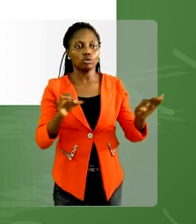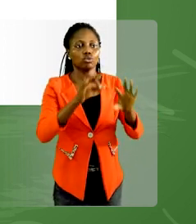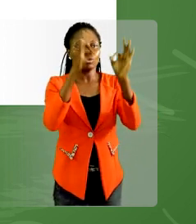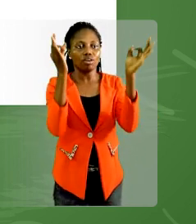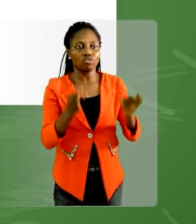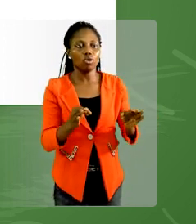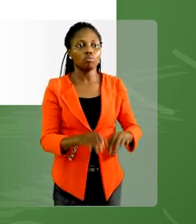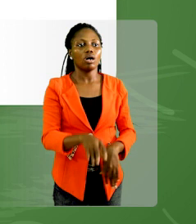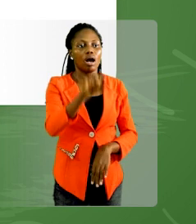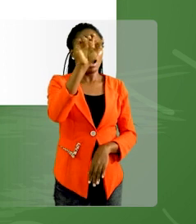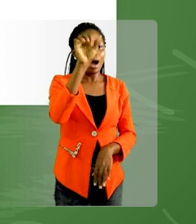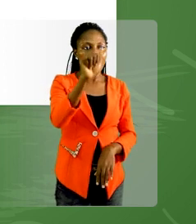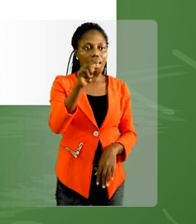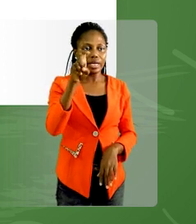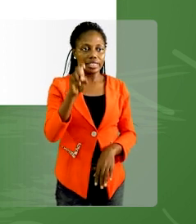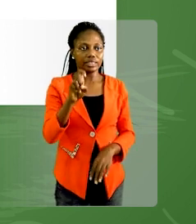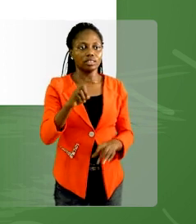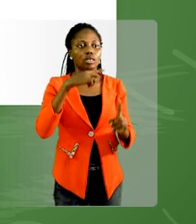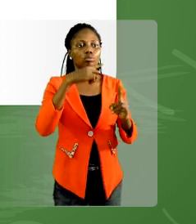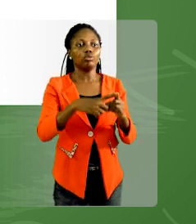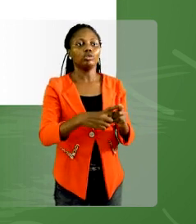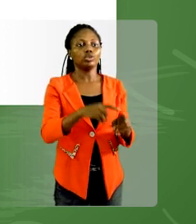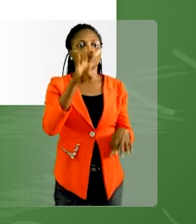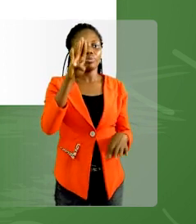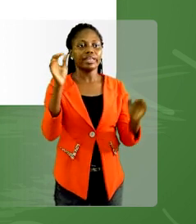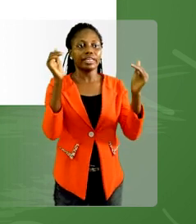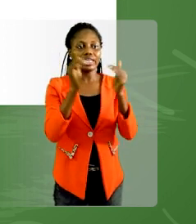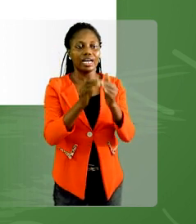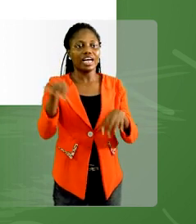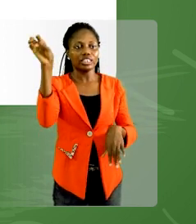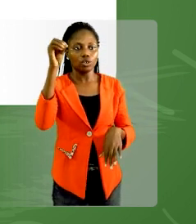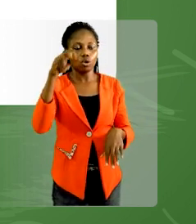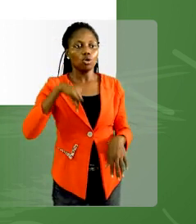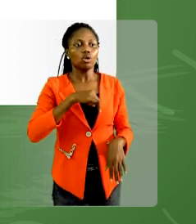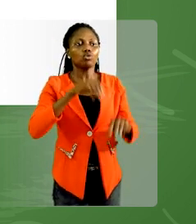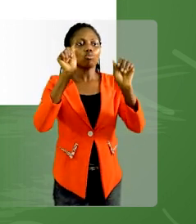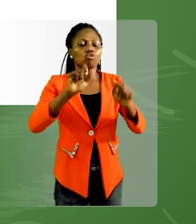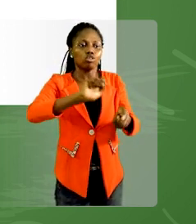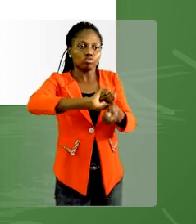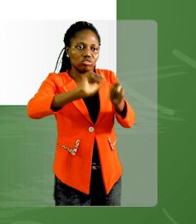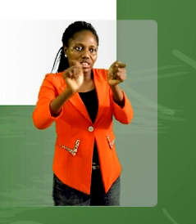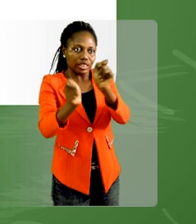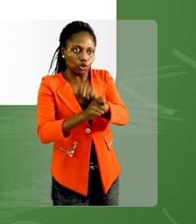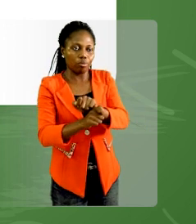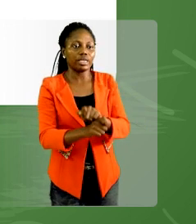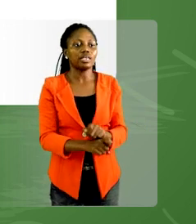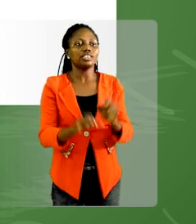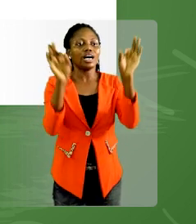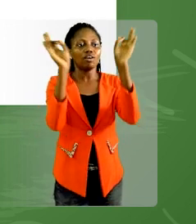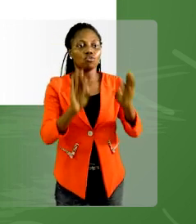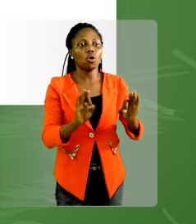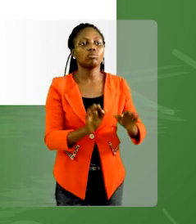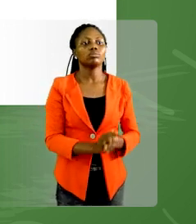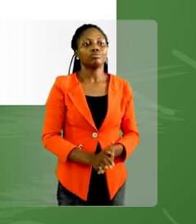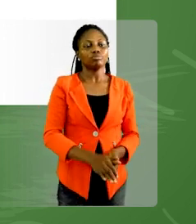à 0, on peut transformer cette équation pour se ramener à une équation de la forme Y égale à un certain